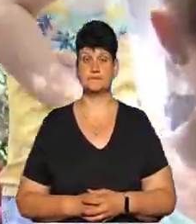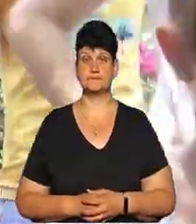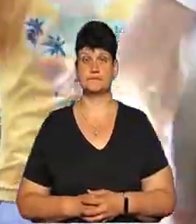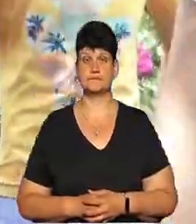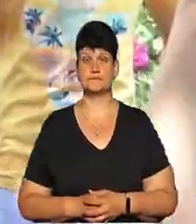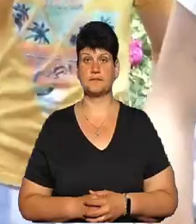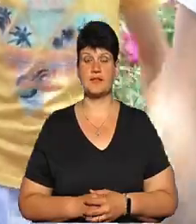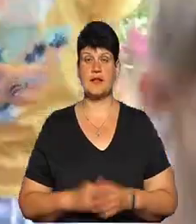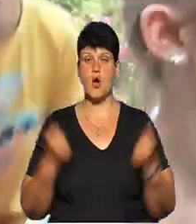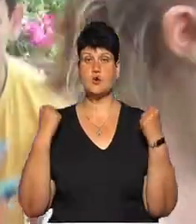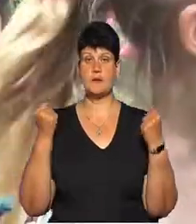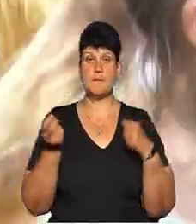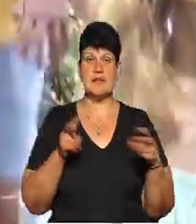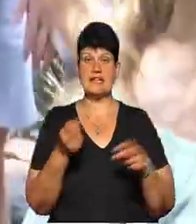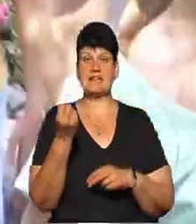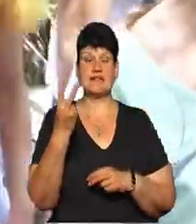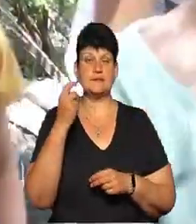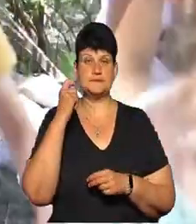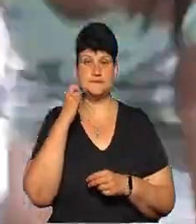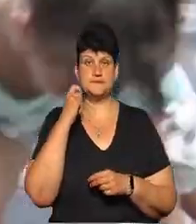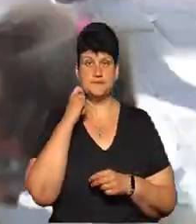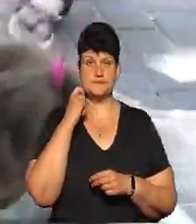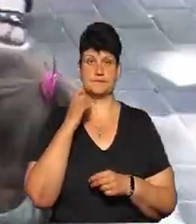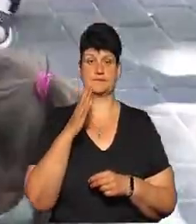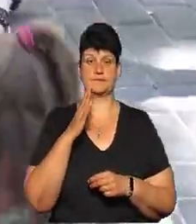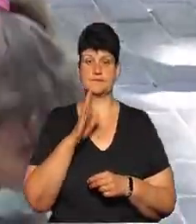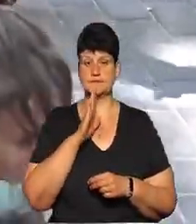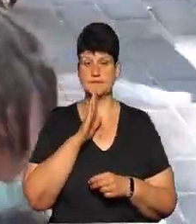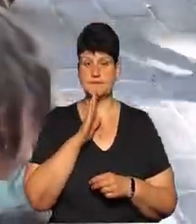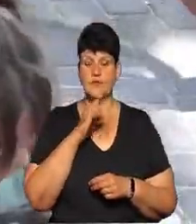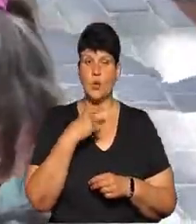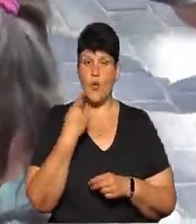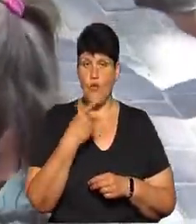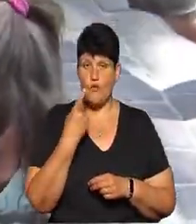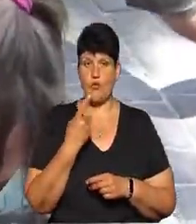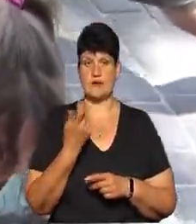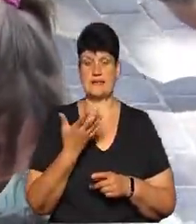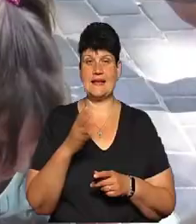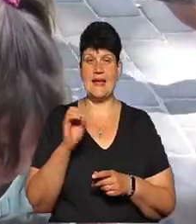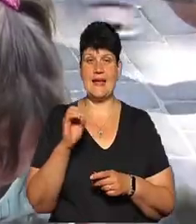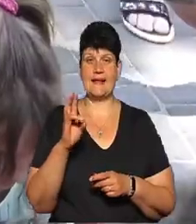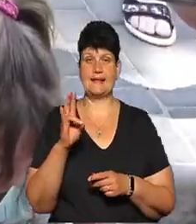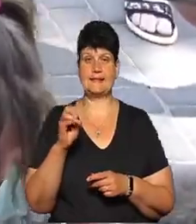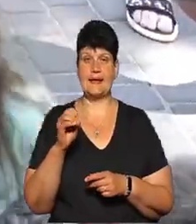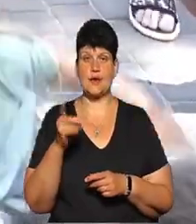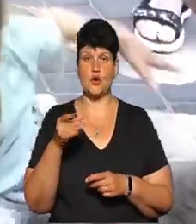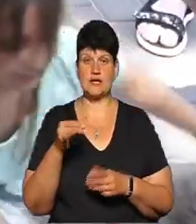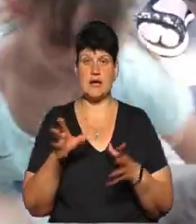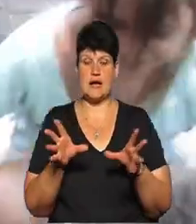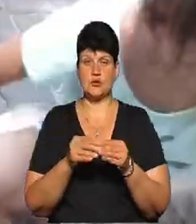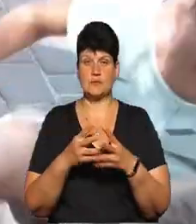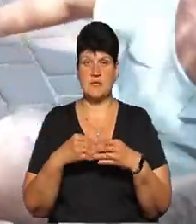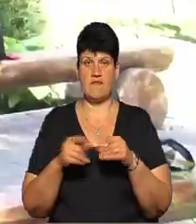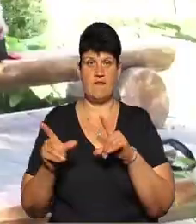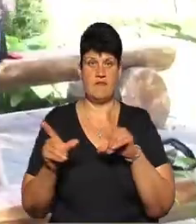На розминку прийшла 12-річна жителька Запоріжжя Дарія Плевако. Каже, з Енергодара разом з сім'єю виїхала 4 місяці